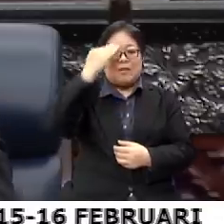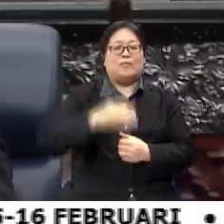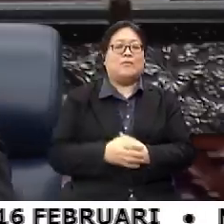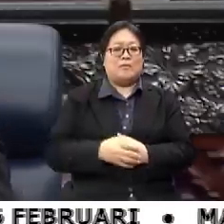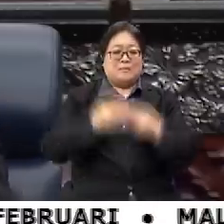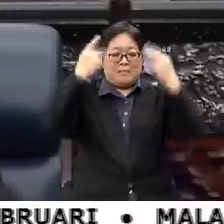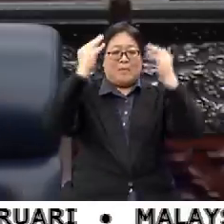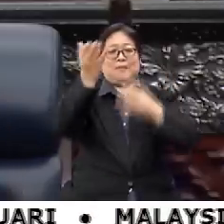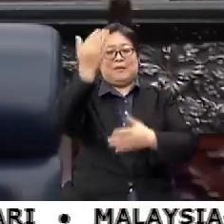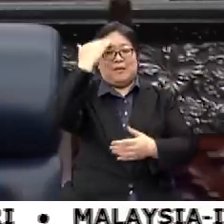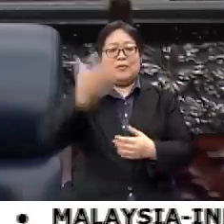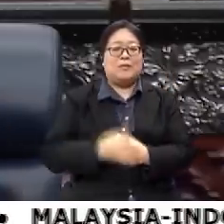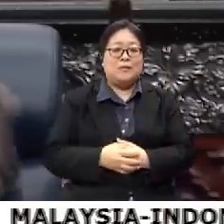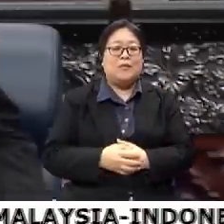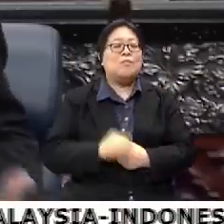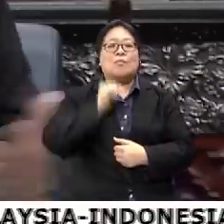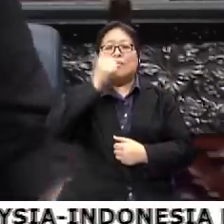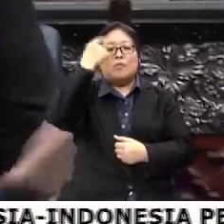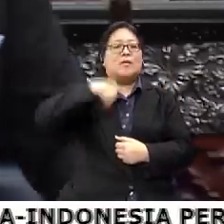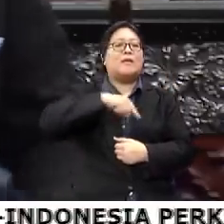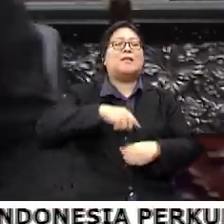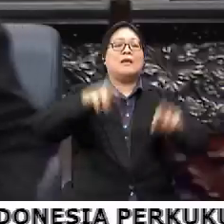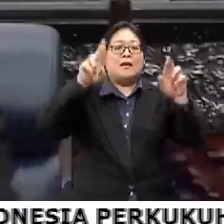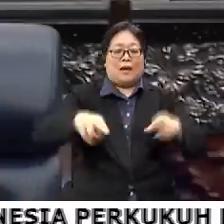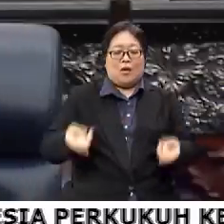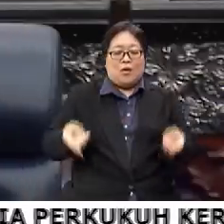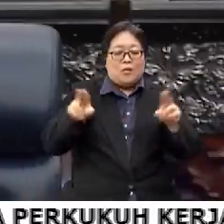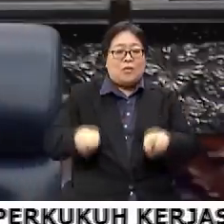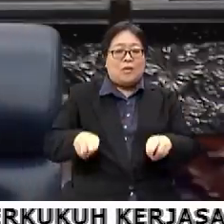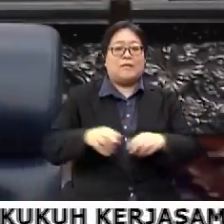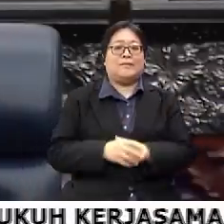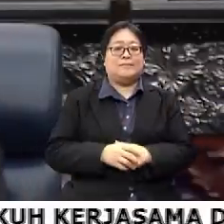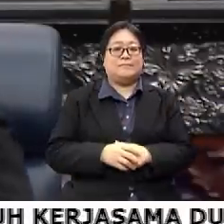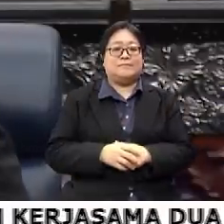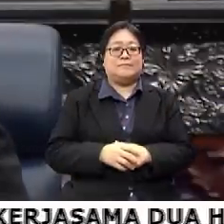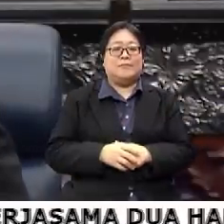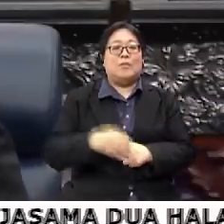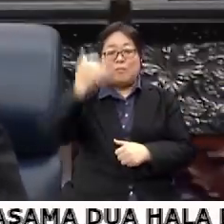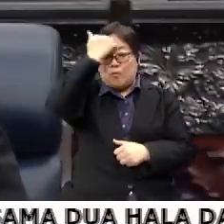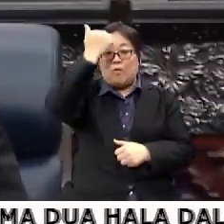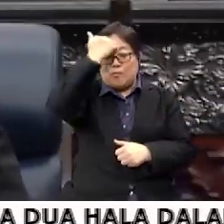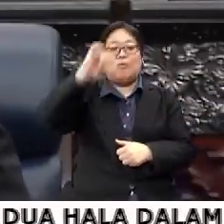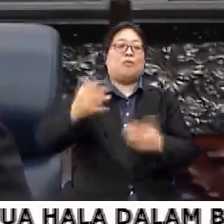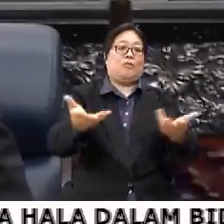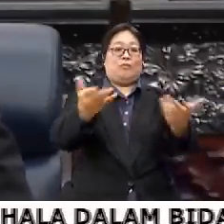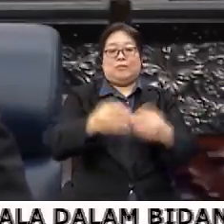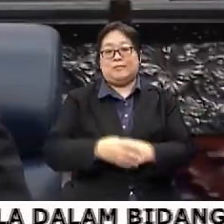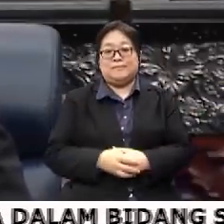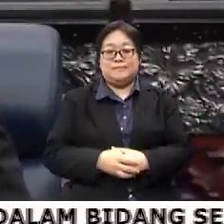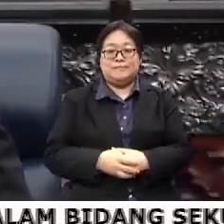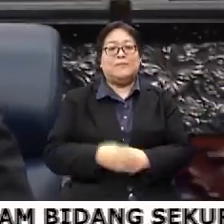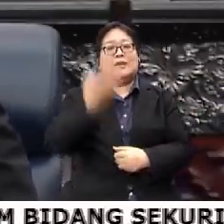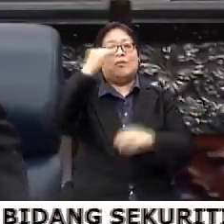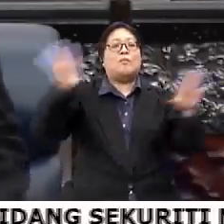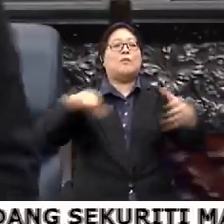Menteri. Bukan untuk kita rakyat dapat kontrak. Nak kata bodoh, bodoh juga. Kenapa